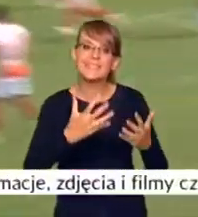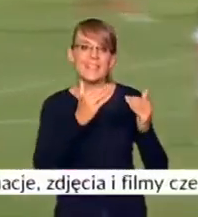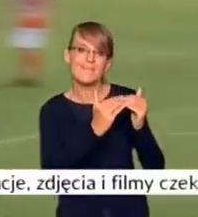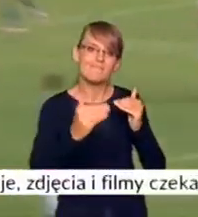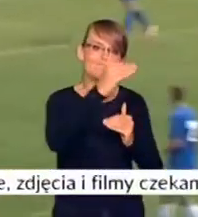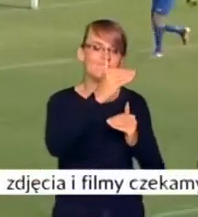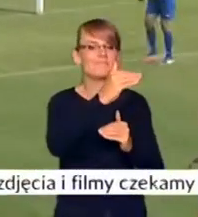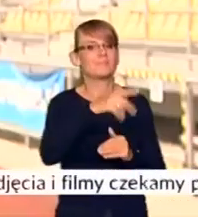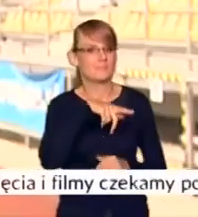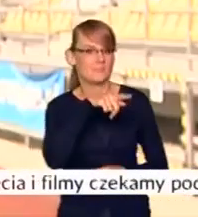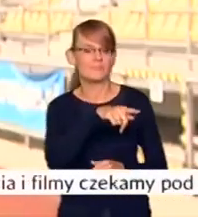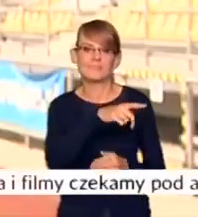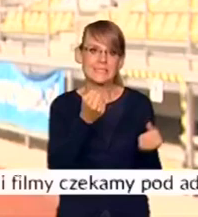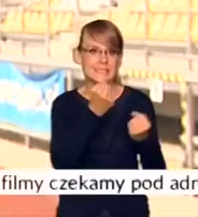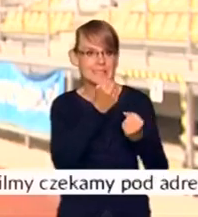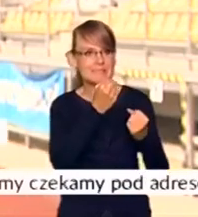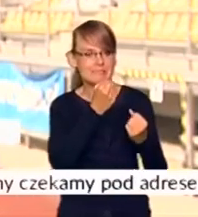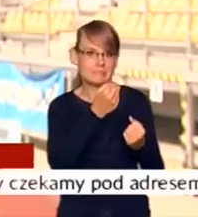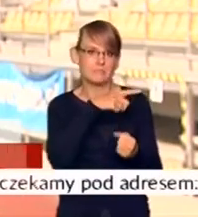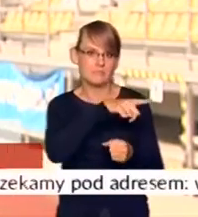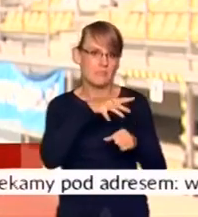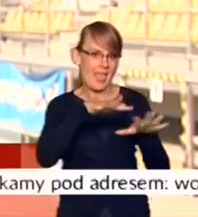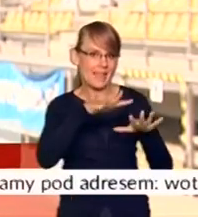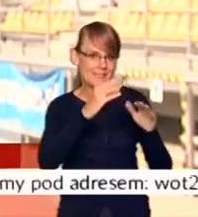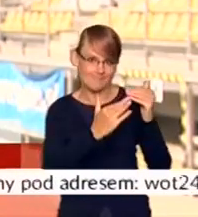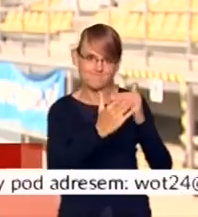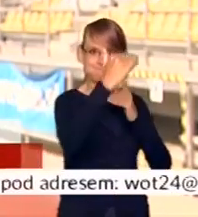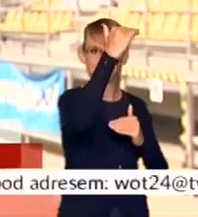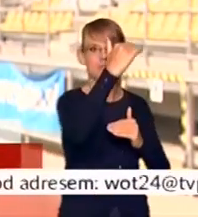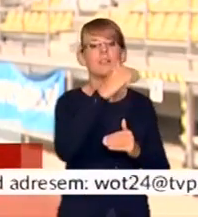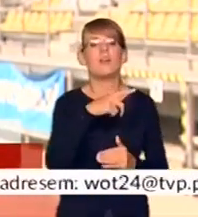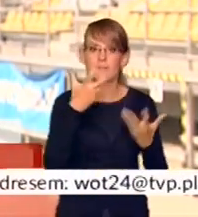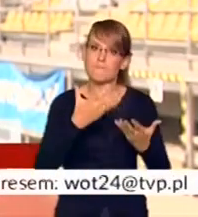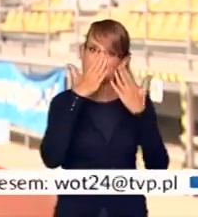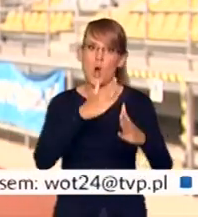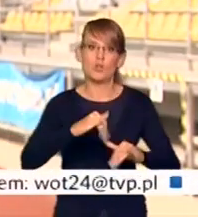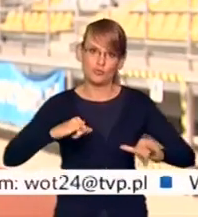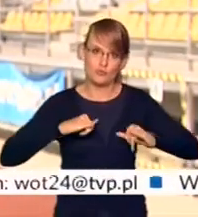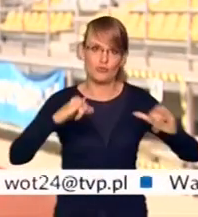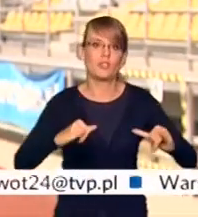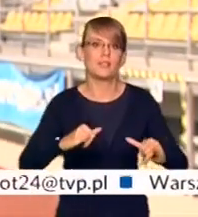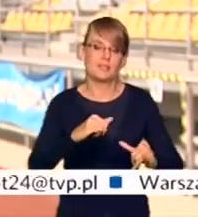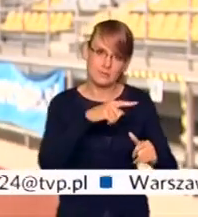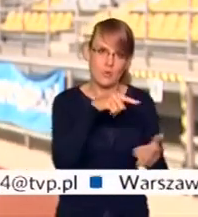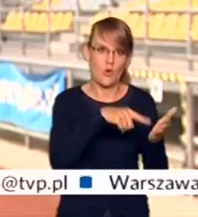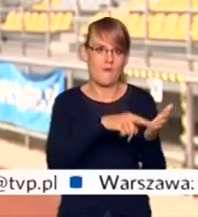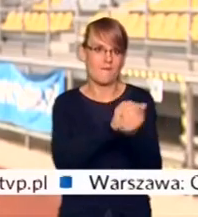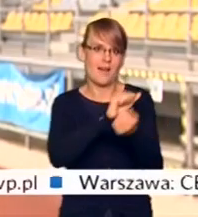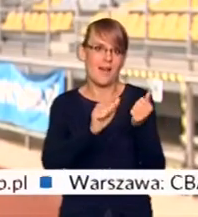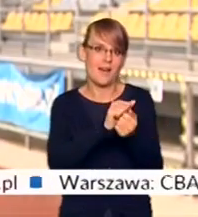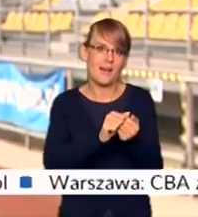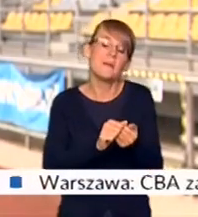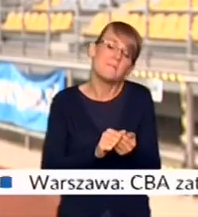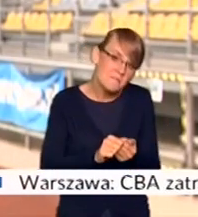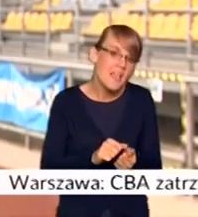tabeli po pierwszej rundzie, która tak naprawdę pokaże taką prawdziwą naszą siłę i o co możemy walczyć. Natomiast